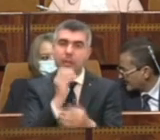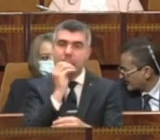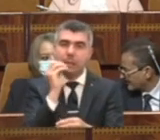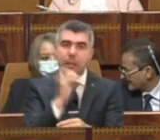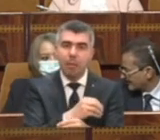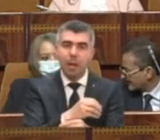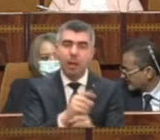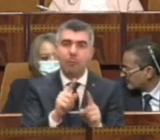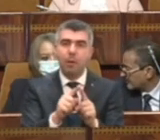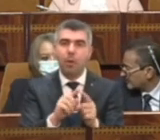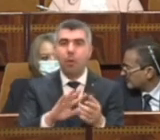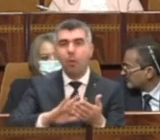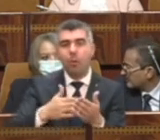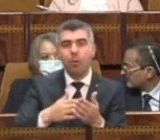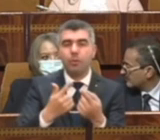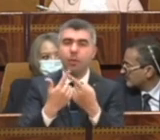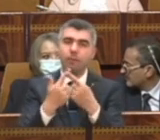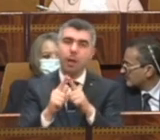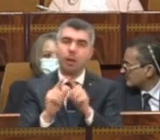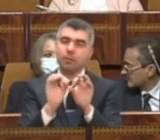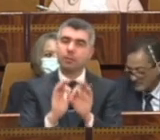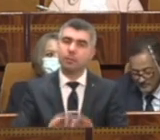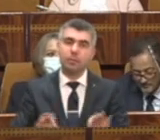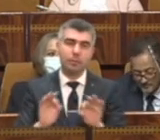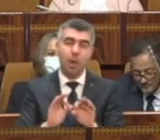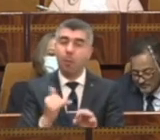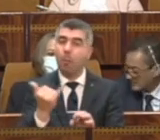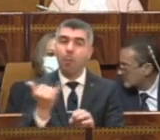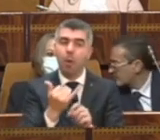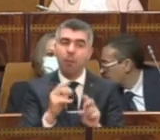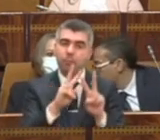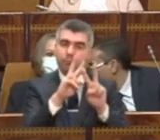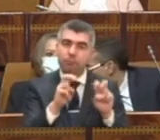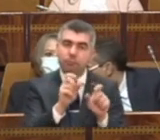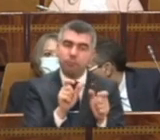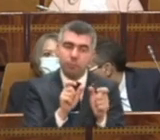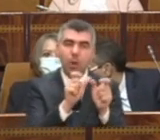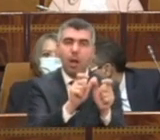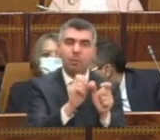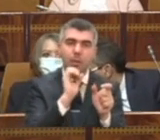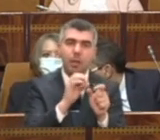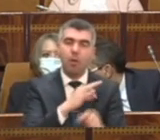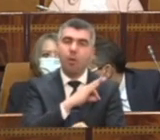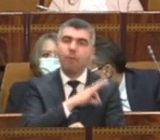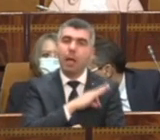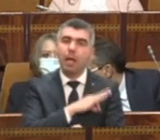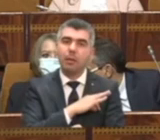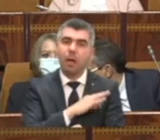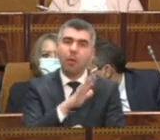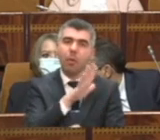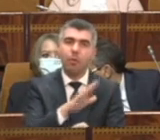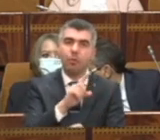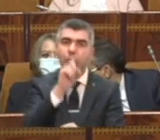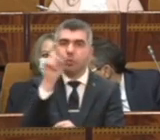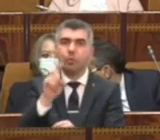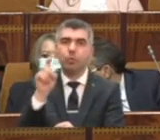وانتشار المطارح العشوائية، لذلك يتعين إحداث مطارح مراقبة وفق المعايير المعتمدة لتستفيد منه